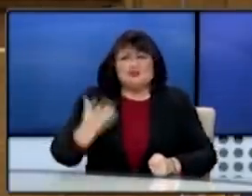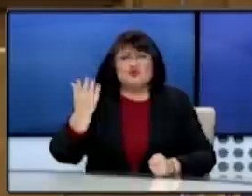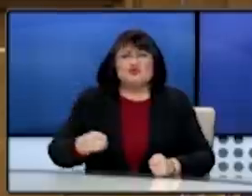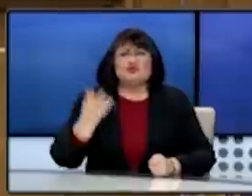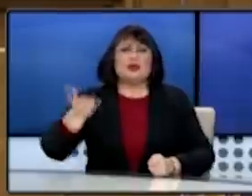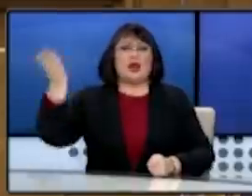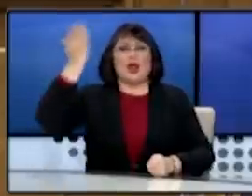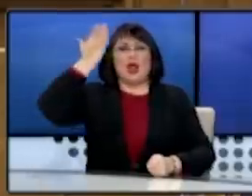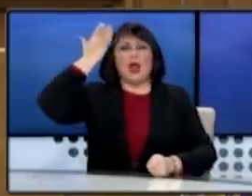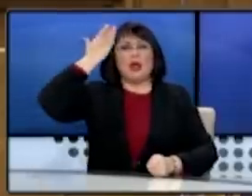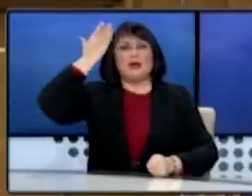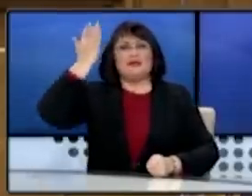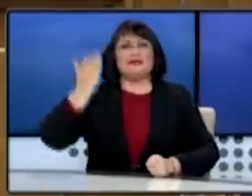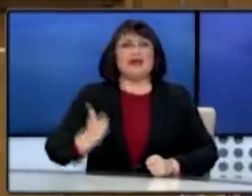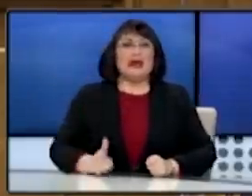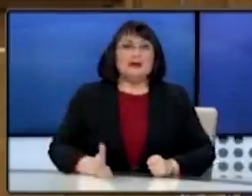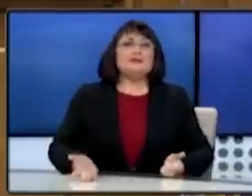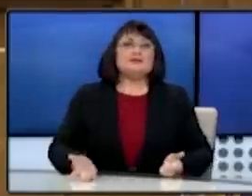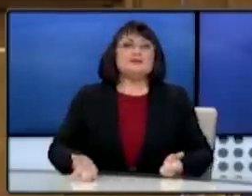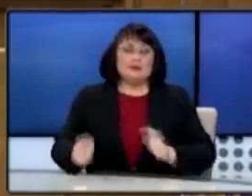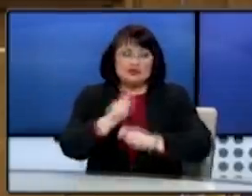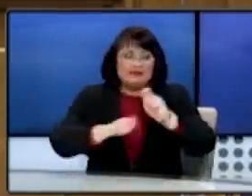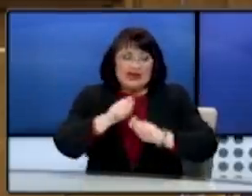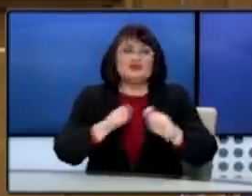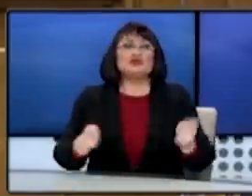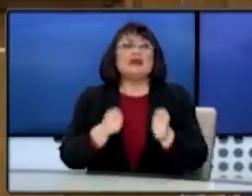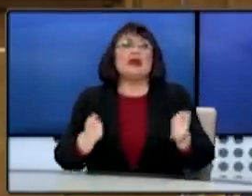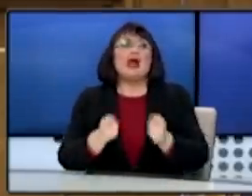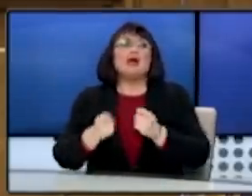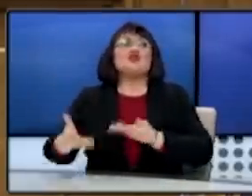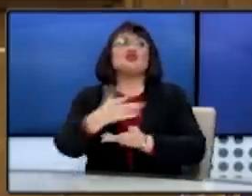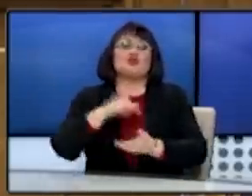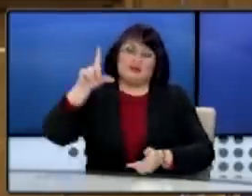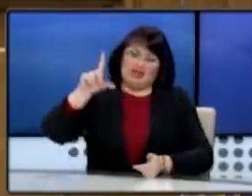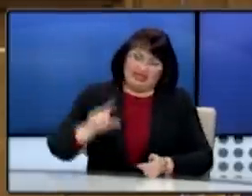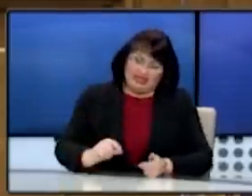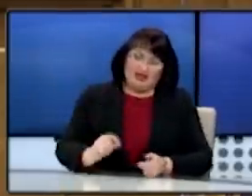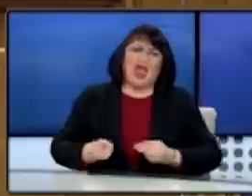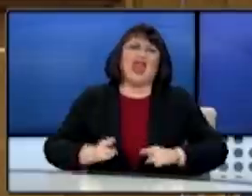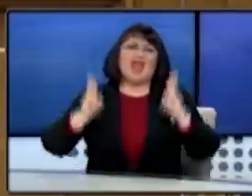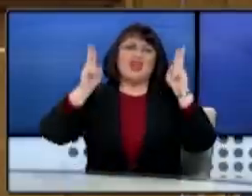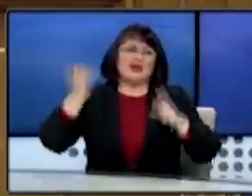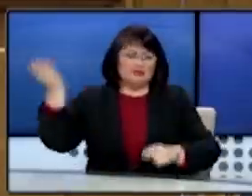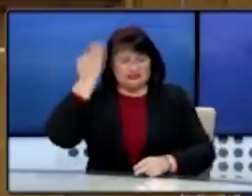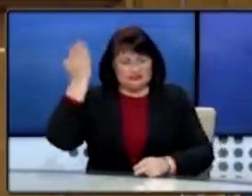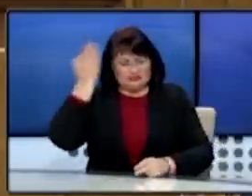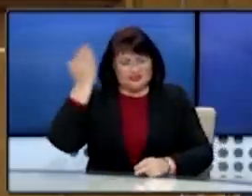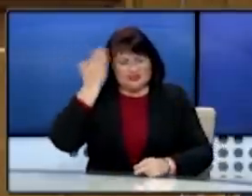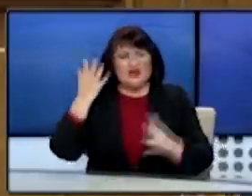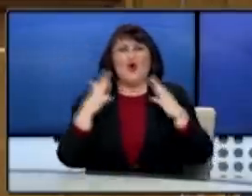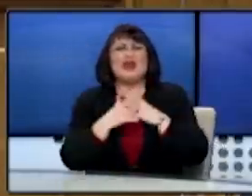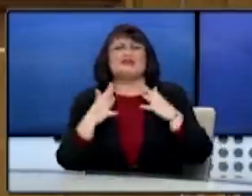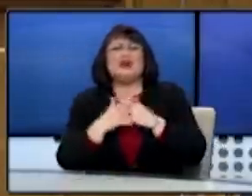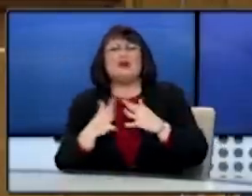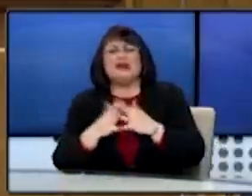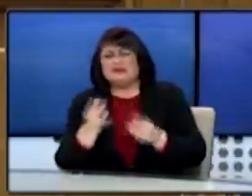τις πανάκριβες πρώτες ύλες που ψαλιδίζουν το εισόδημα και την εκτείναξη του κόστους της ενέργειας με